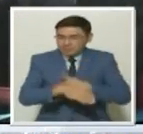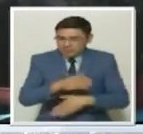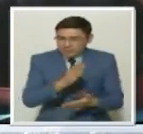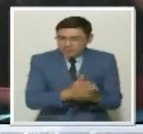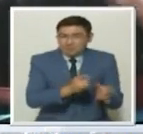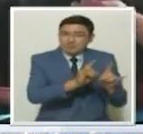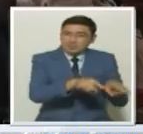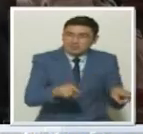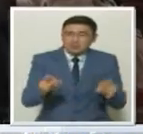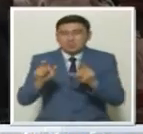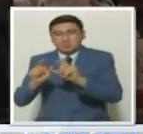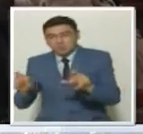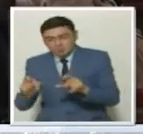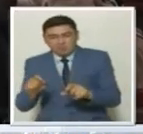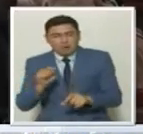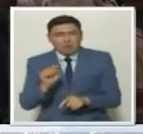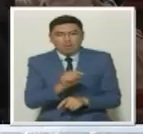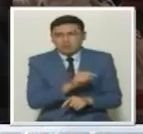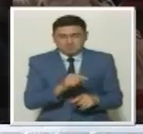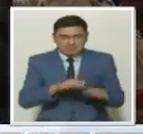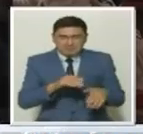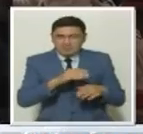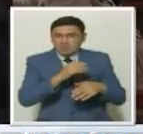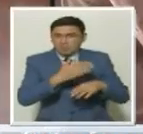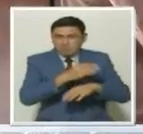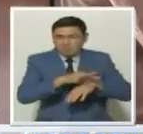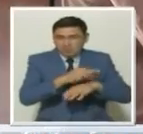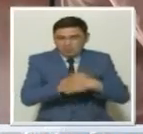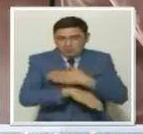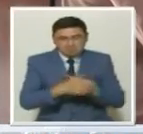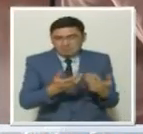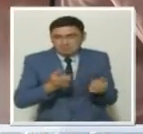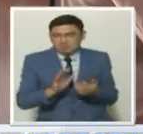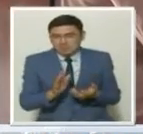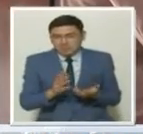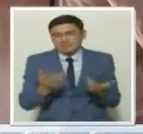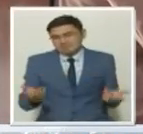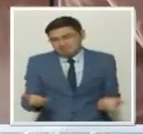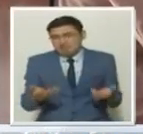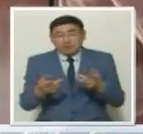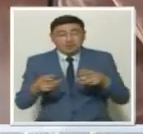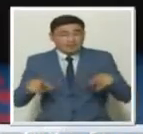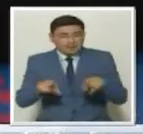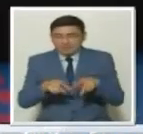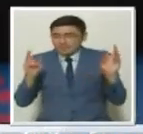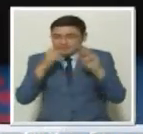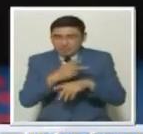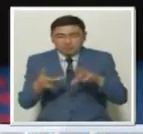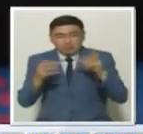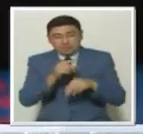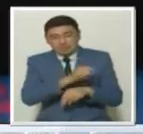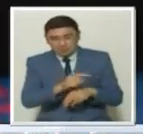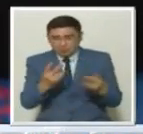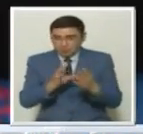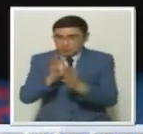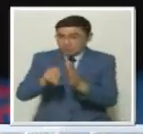детский сад в большинстве случаев не принимают таких особенных детей. Поэтому многие остаются за бортом. Для того, чтобы вовлечь таких детей в